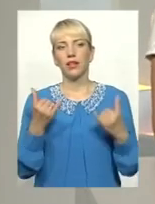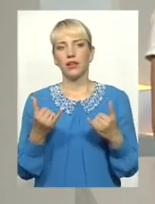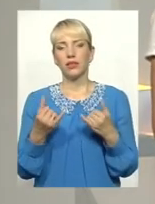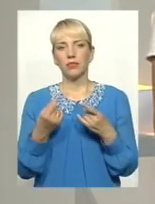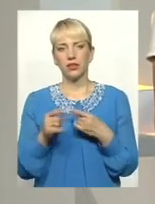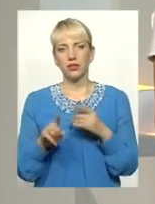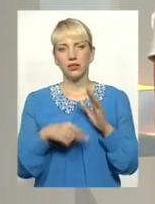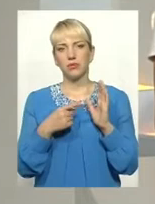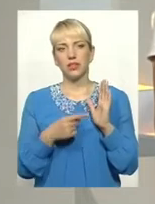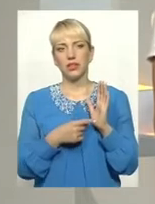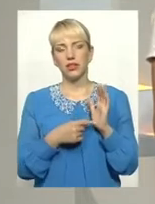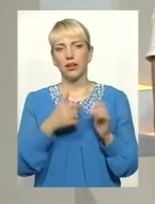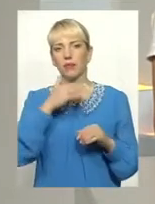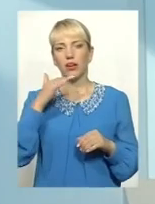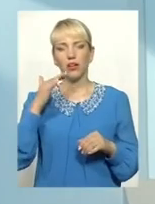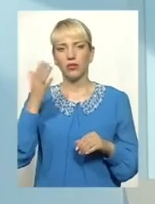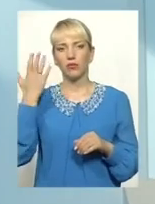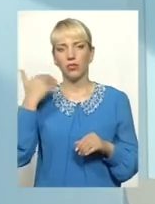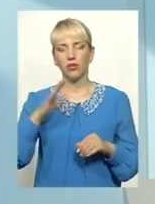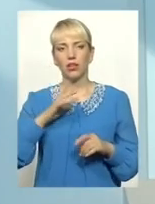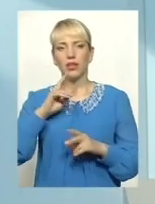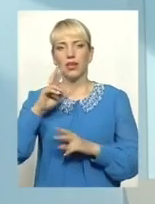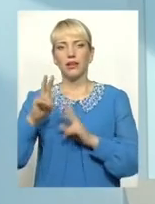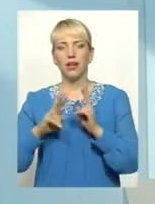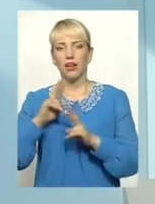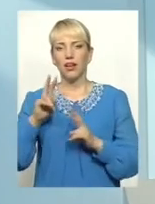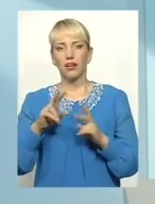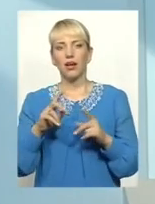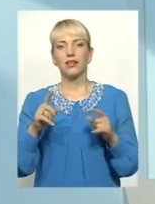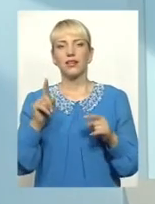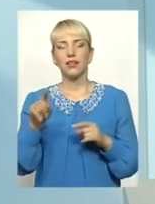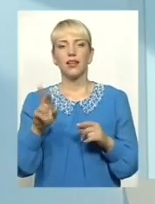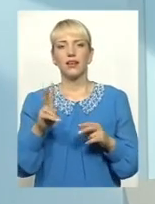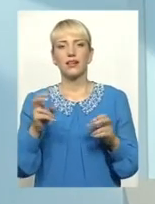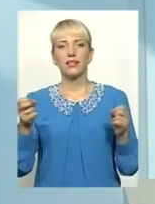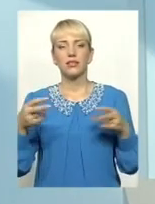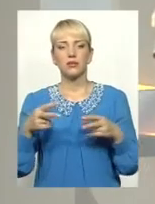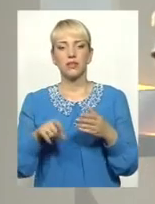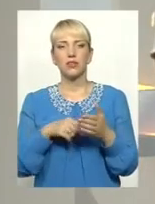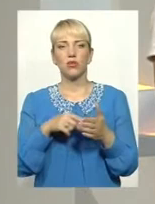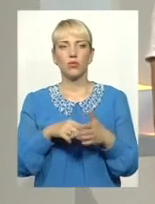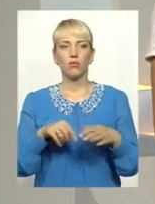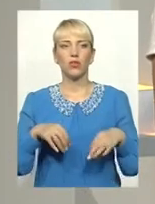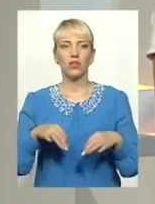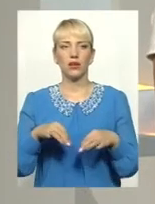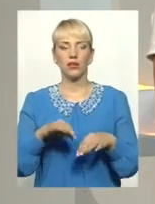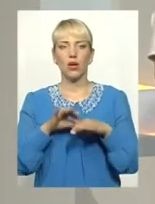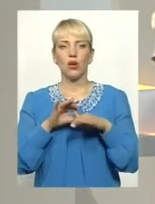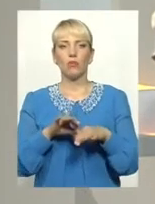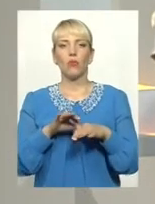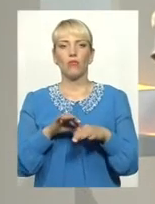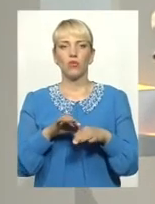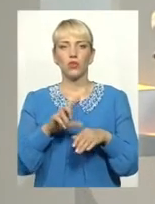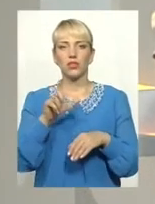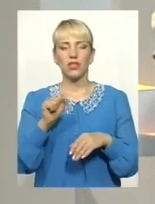дуже багато було нарікань раніше, да? Саме те, як «Спецкомунтранс» поводиться з тваринами. Я зараз нічого не кажу,